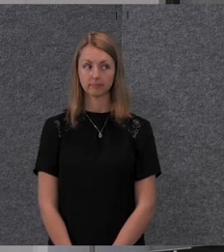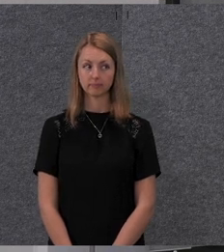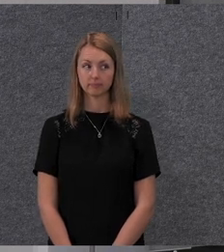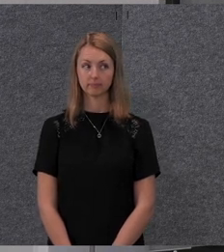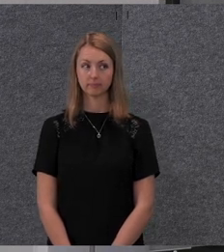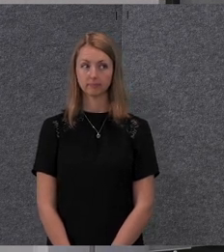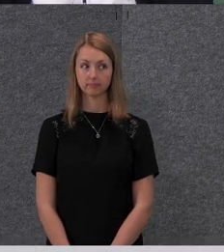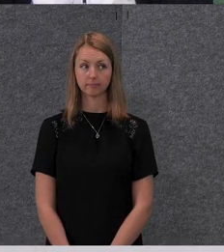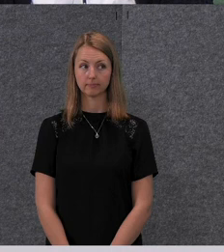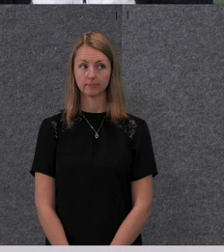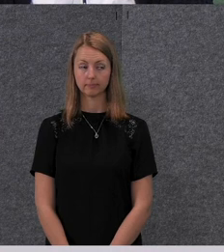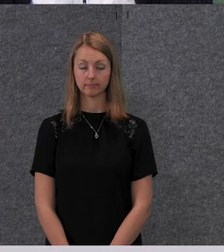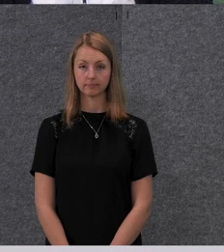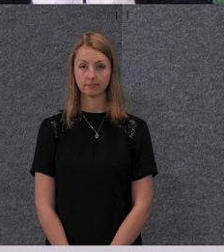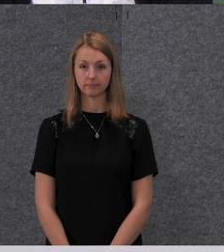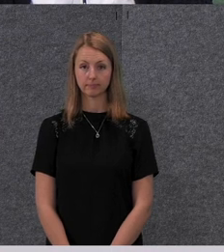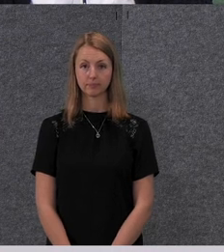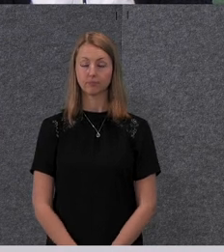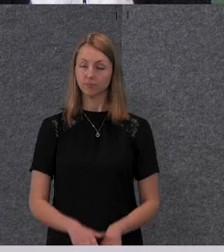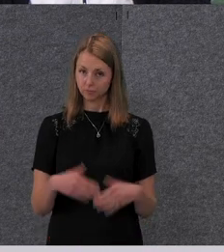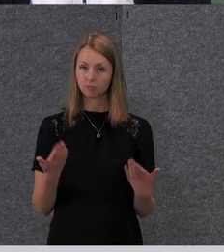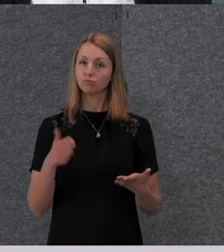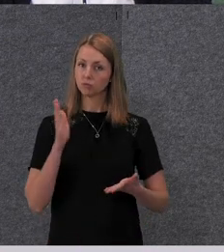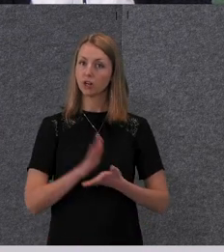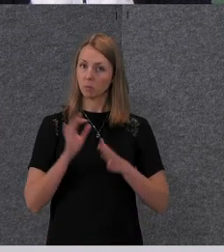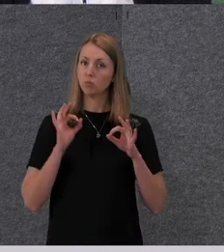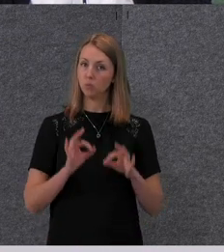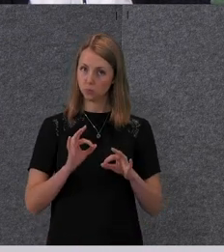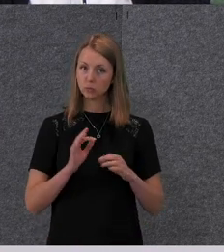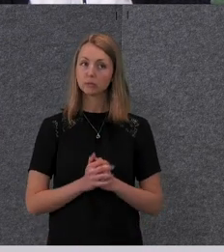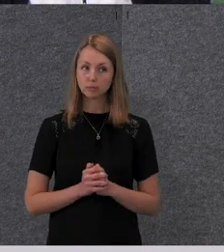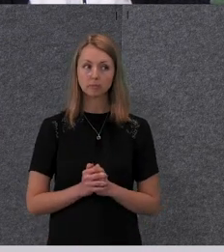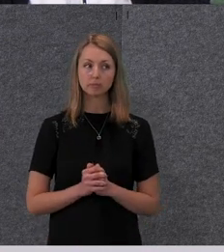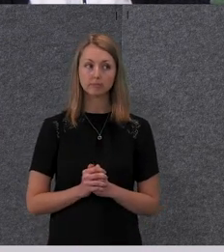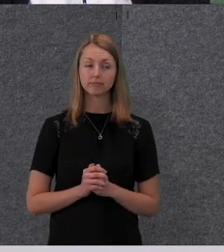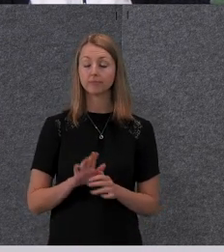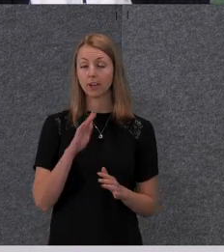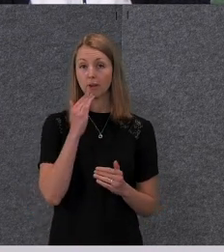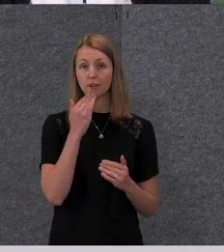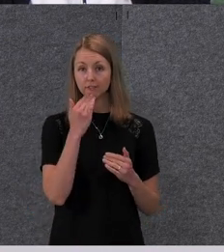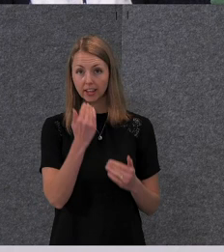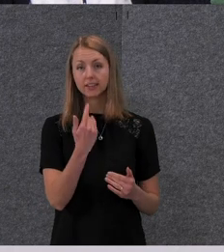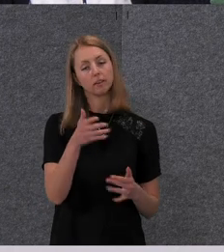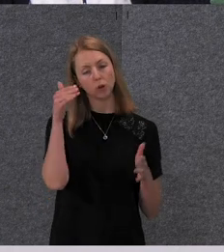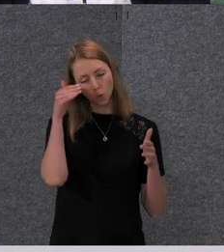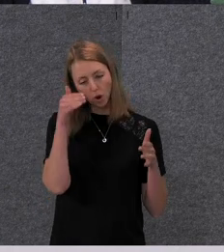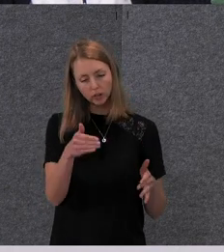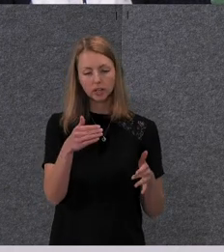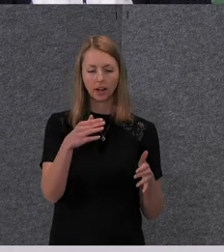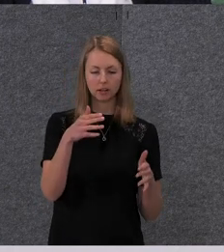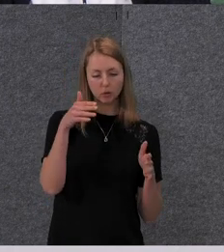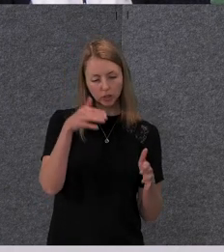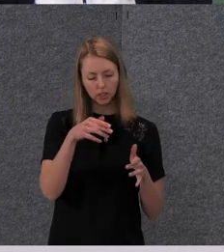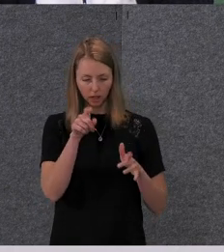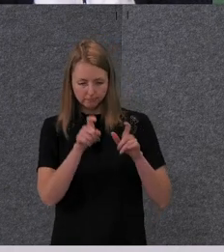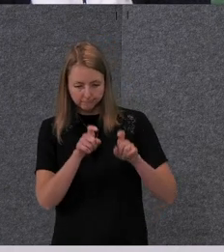So, das geht hier sehr gut voran. Wir danken euch auf jeden Fall auch für eure Konzentration. Das klappt hier